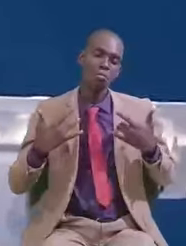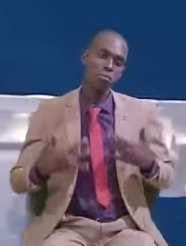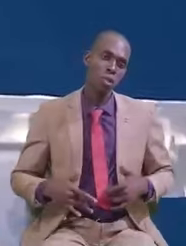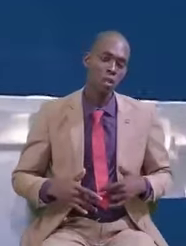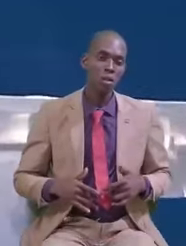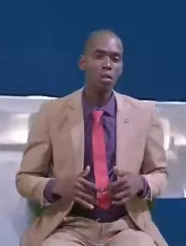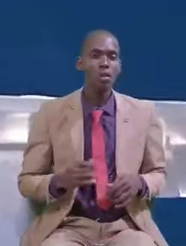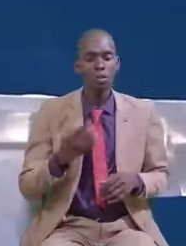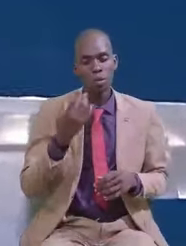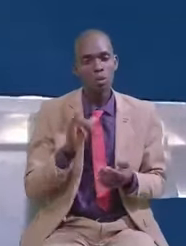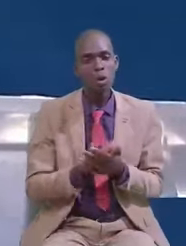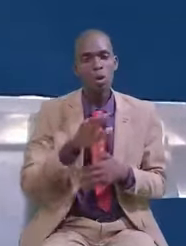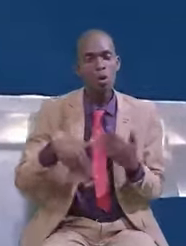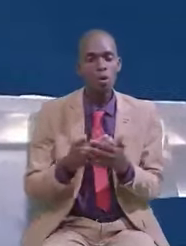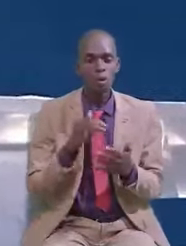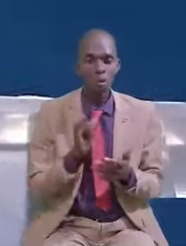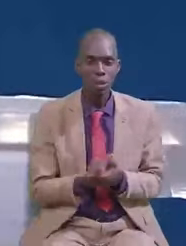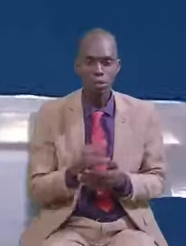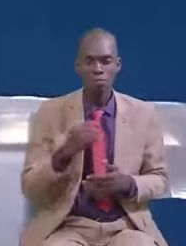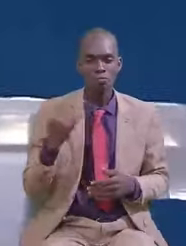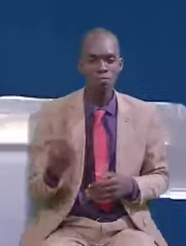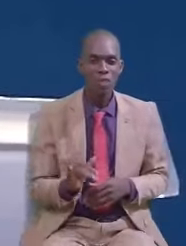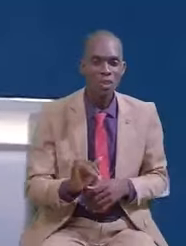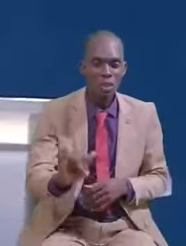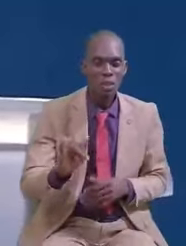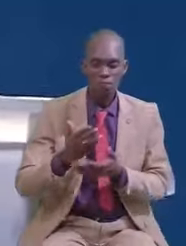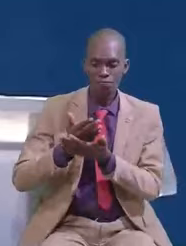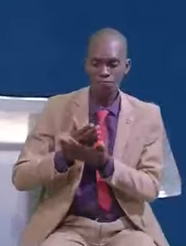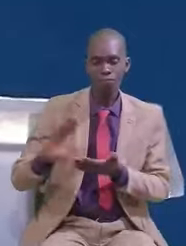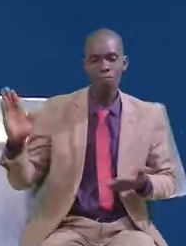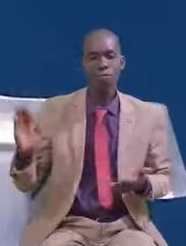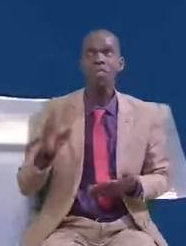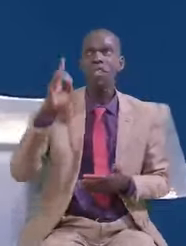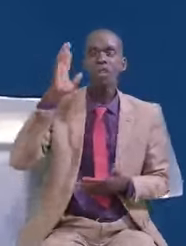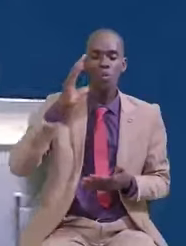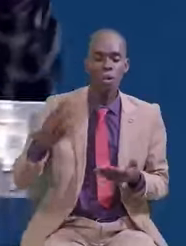pour que tout ce rejet intérieur soit ôté par lui.